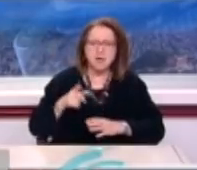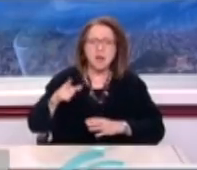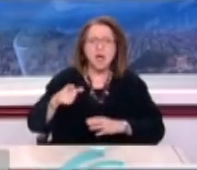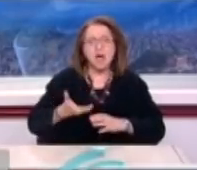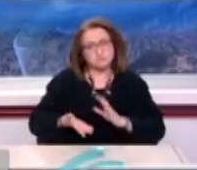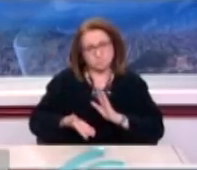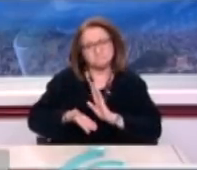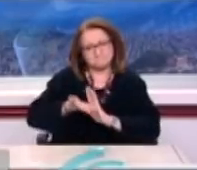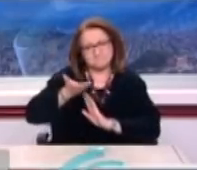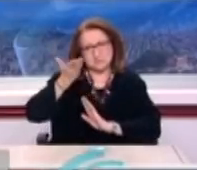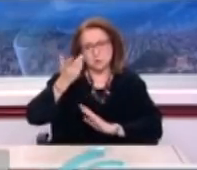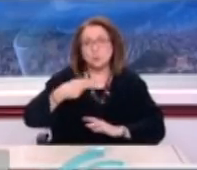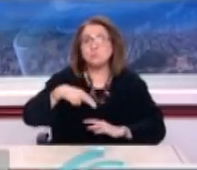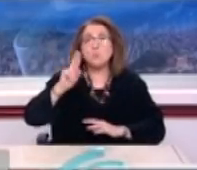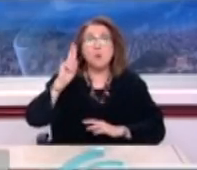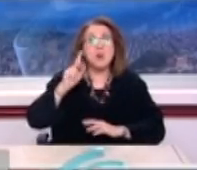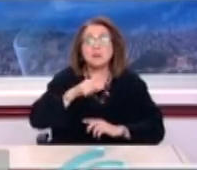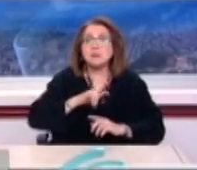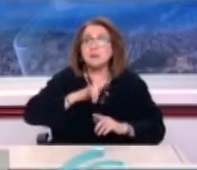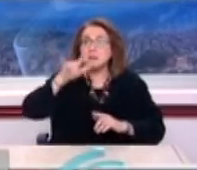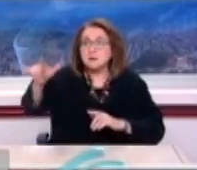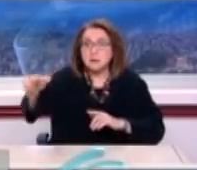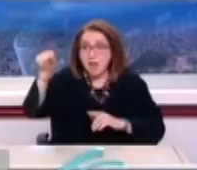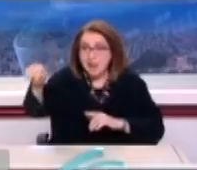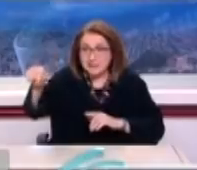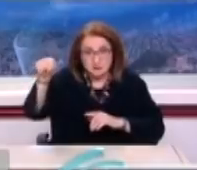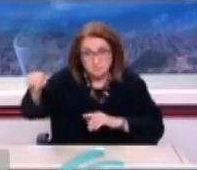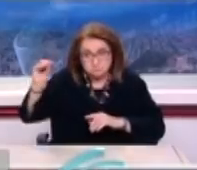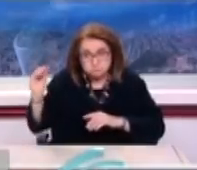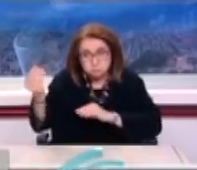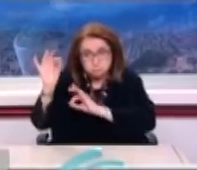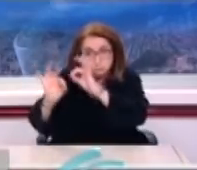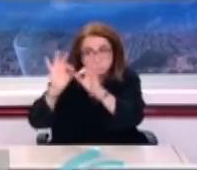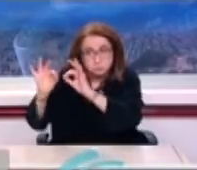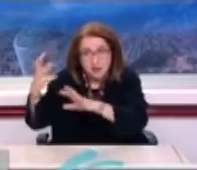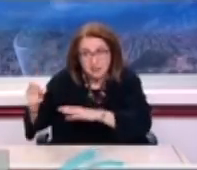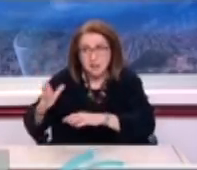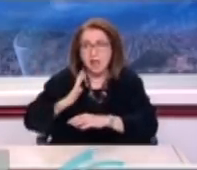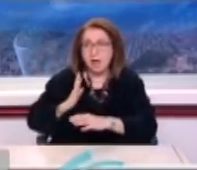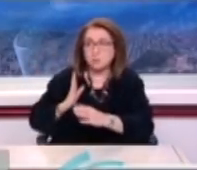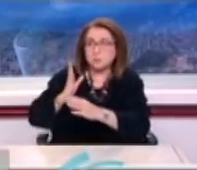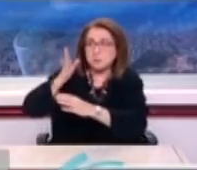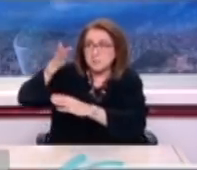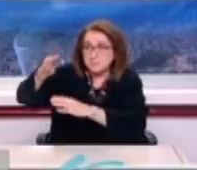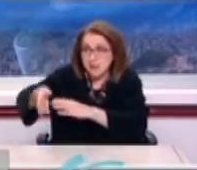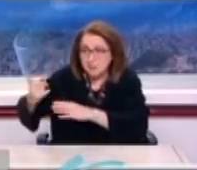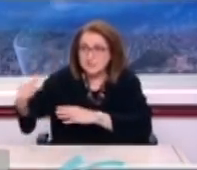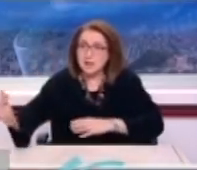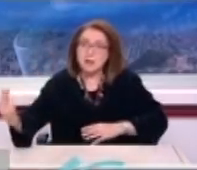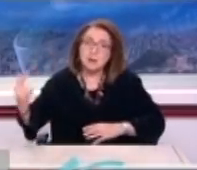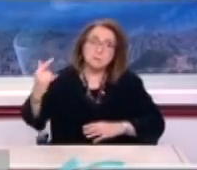Ιδιαίτερα σε άτομα που επιστρέφουν από χώρες στις οποίες υπάρχει μετάδοση του ιού στην κοινότητα. Υπάρχει